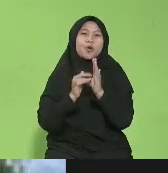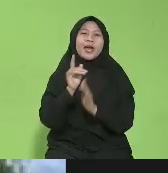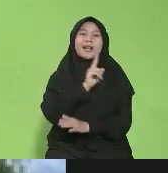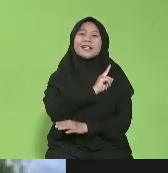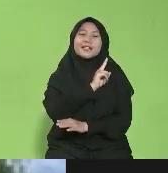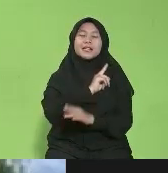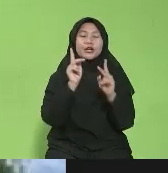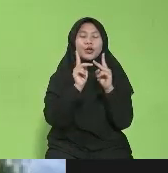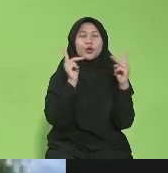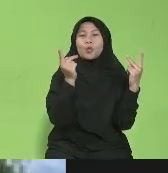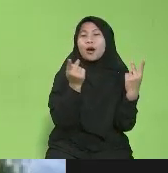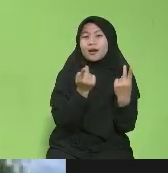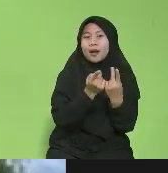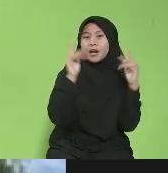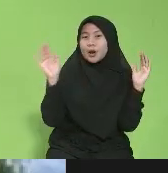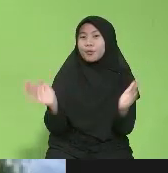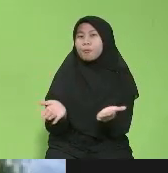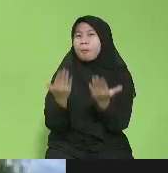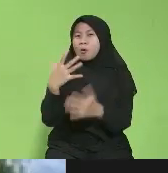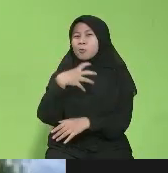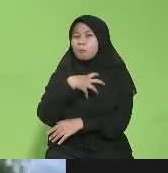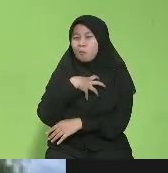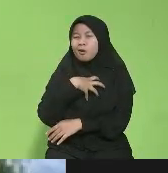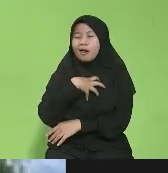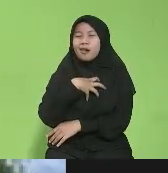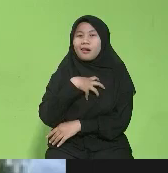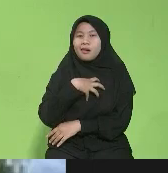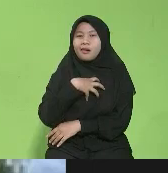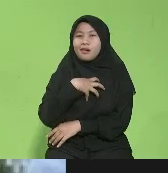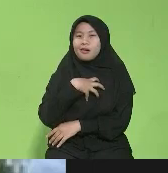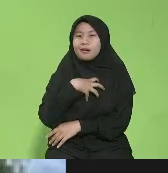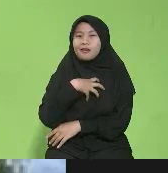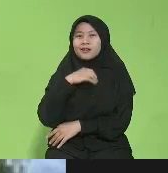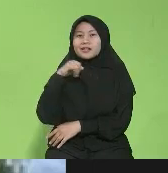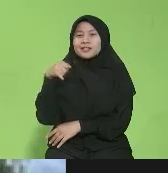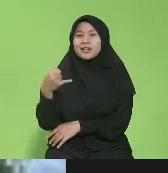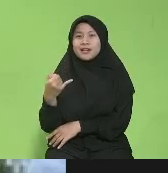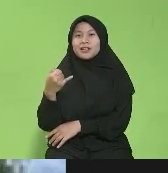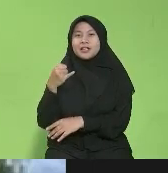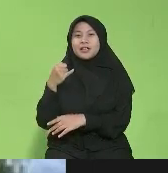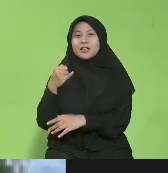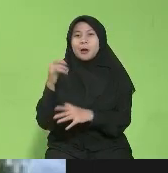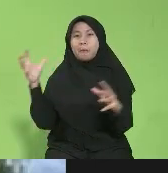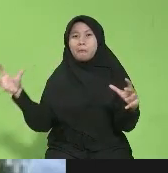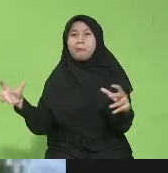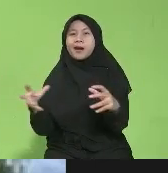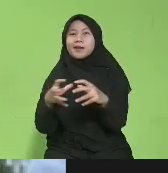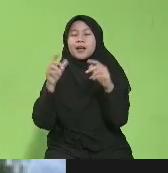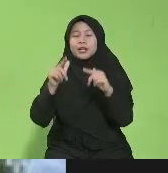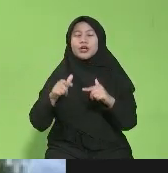keluarga dan membangun moralitas itu sebagai bagian dari kita membangun kejayaan umat dan kejayaan